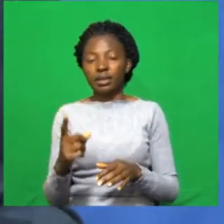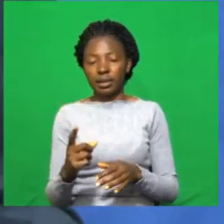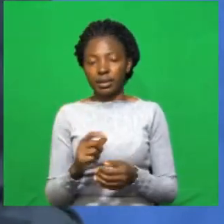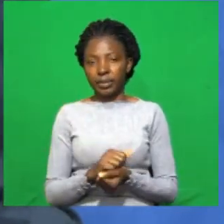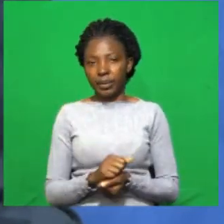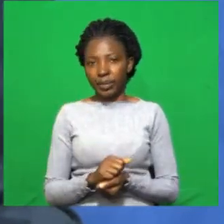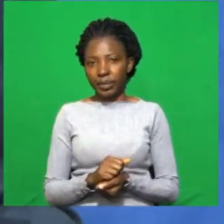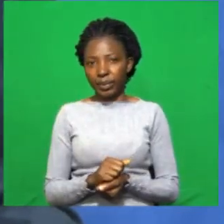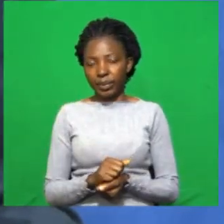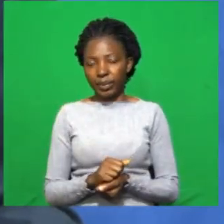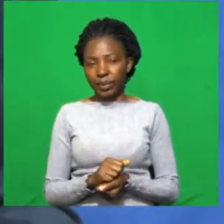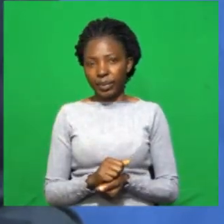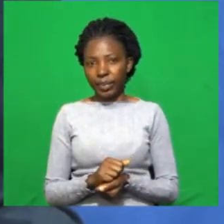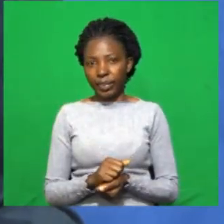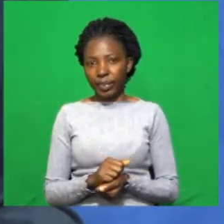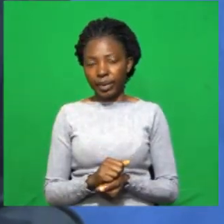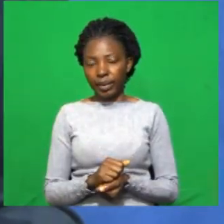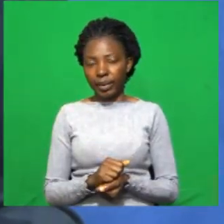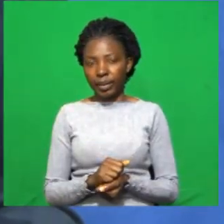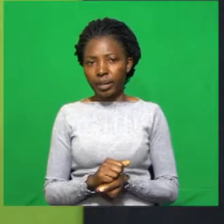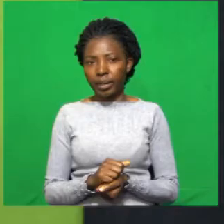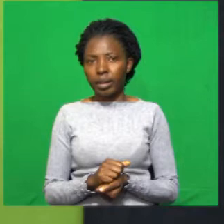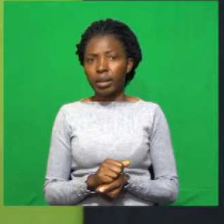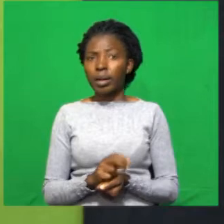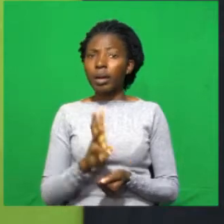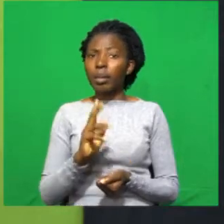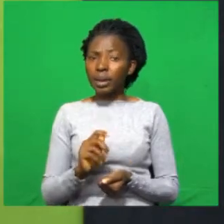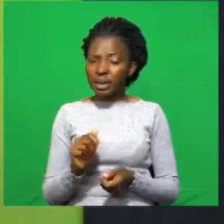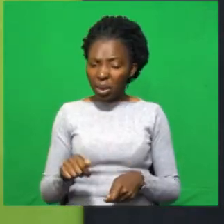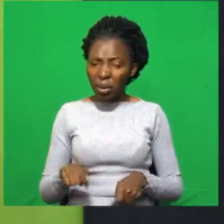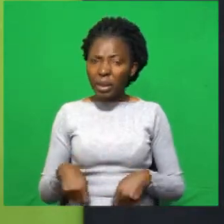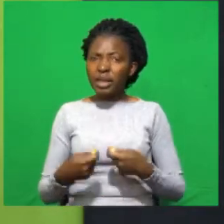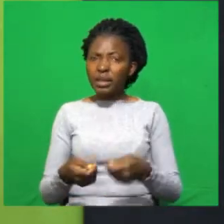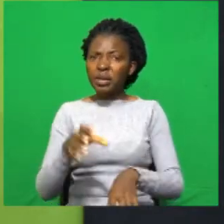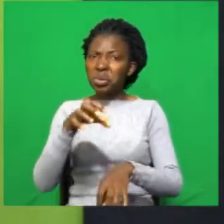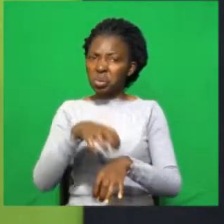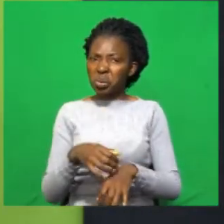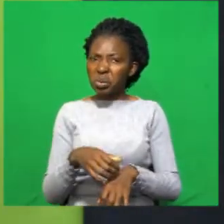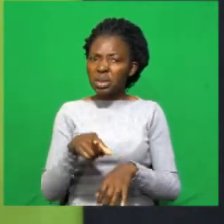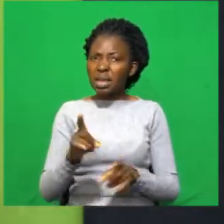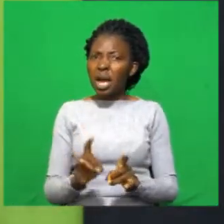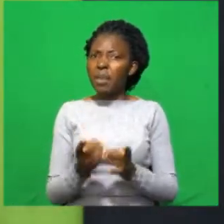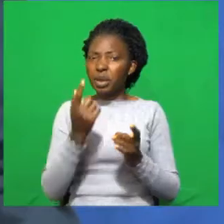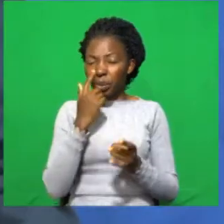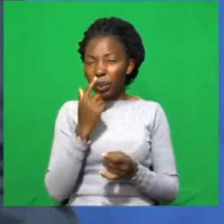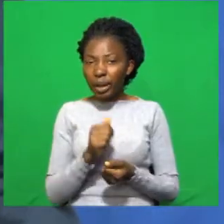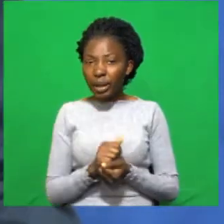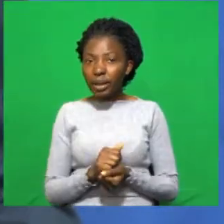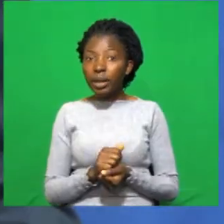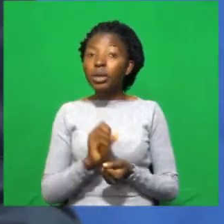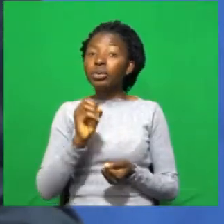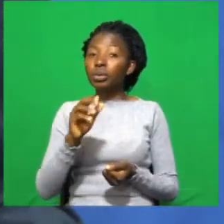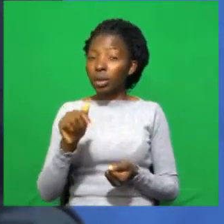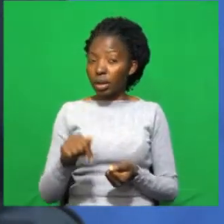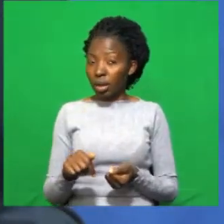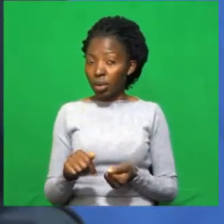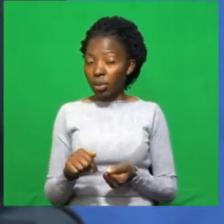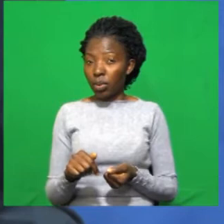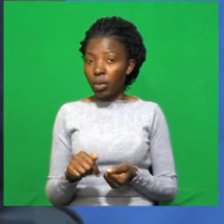Saka 538 AD kunzi chakapiwa ronda raifana kuuraya zvakaitika rini. Saka ronda